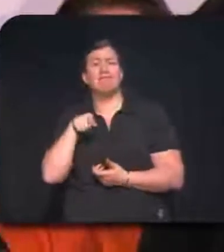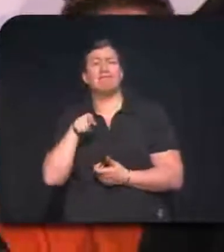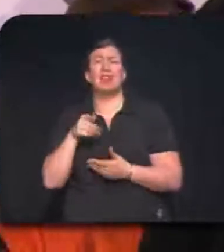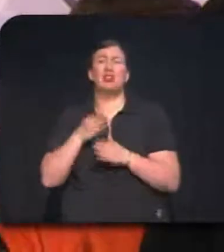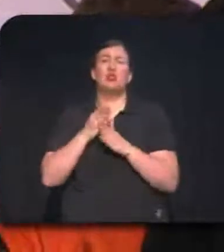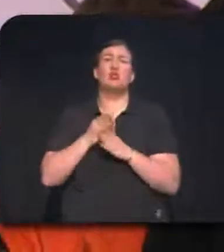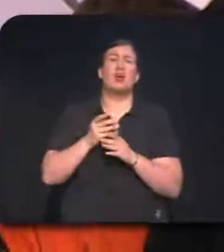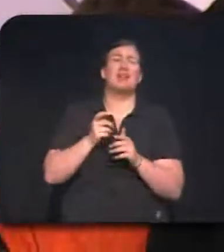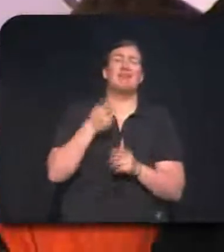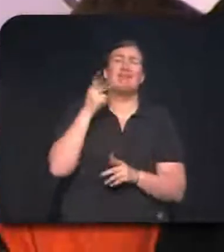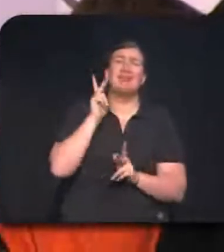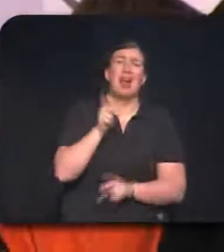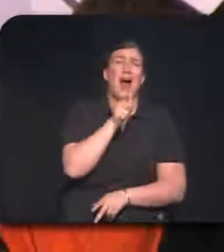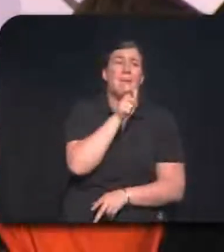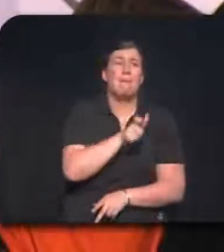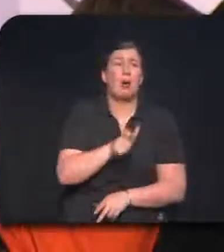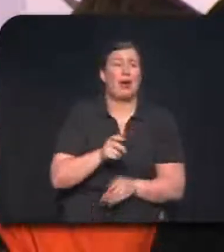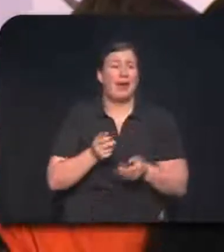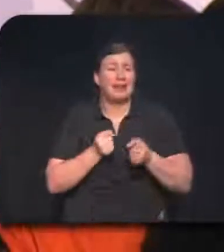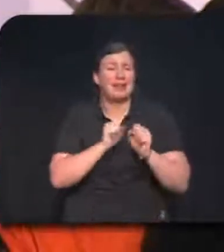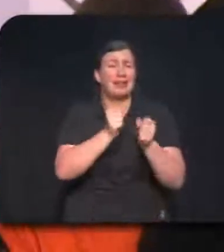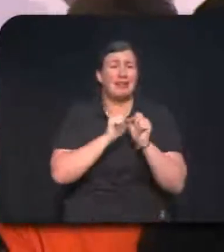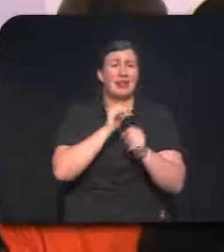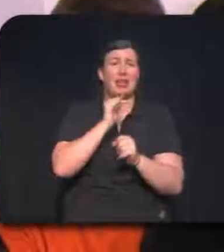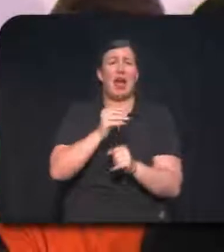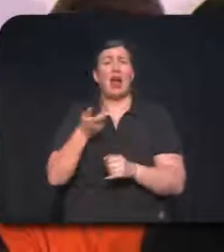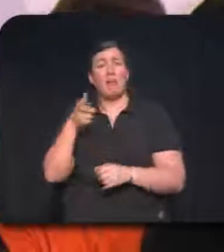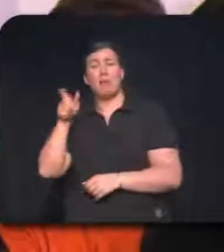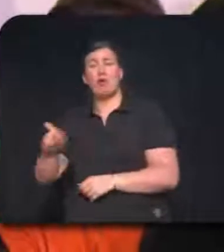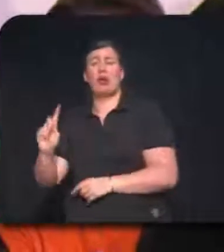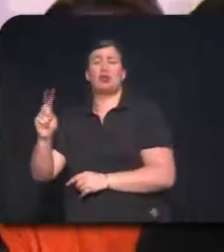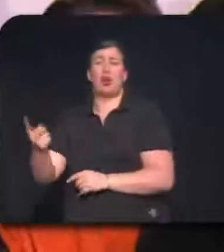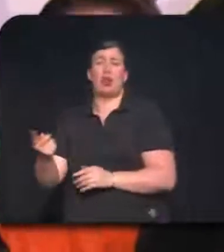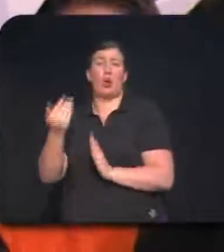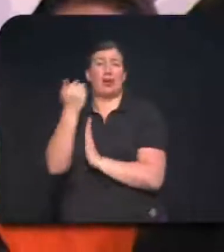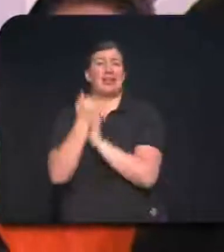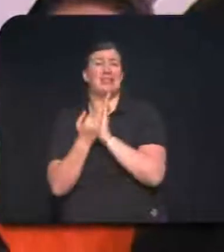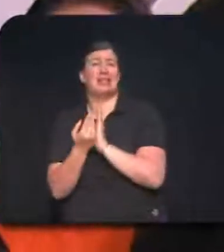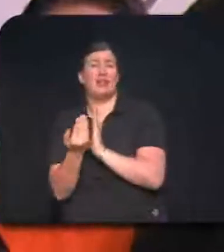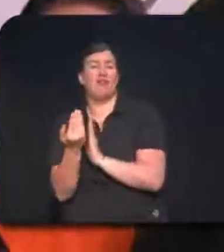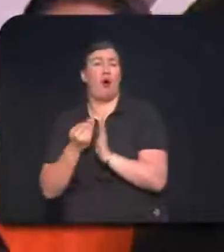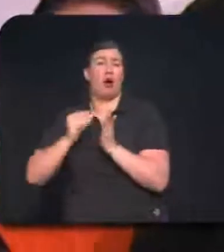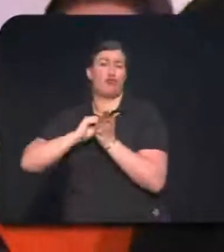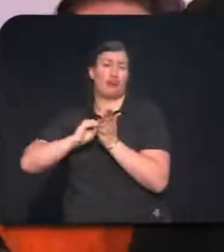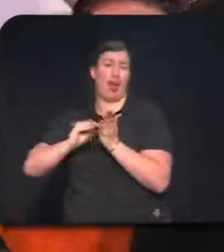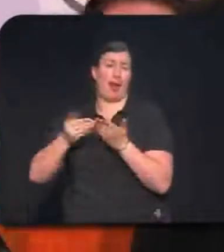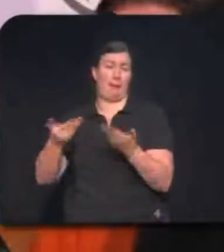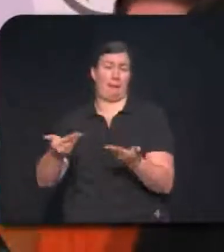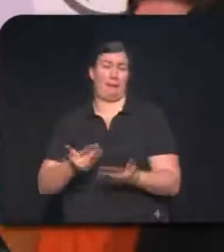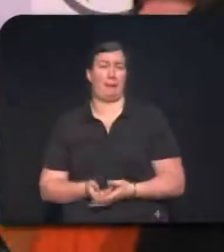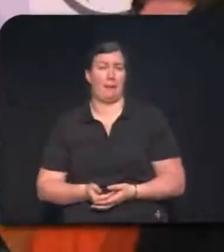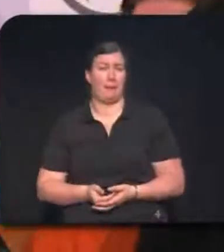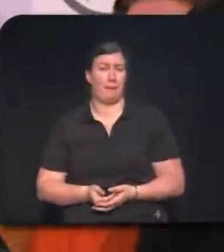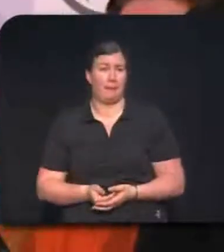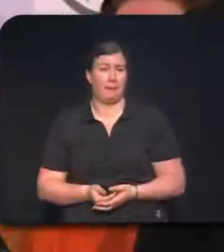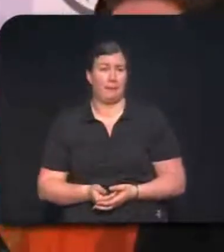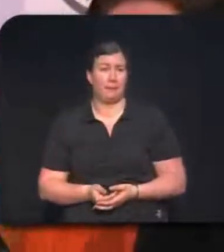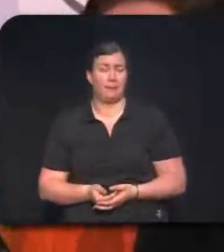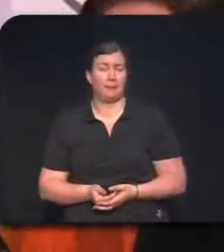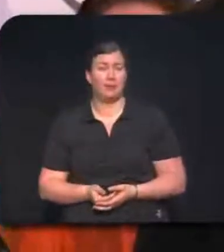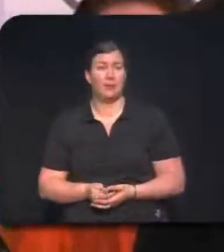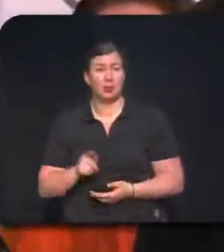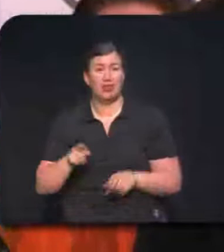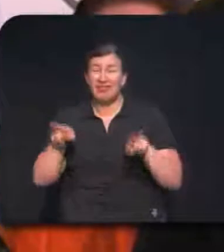Initiativrecht Bürger sondern Gesetze vorschlagen können wir wollen das gleich fürs Parlament der